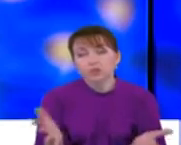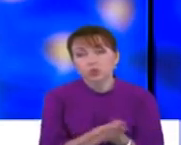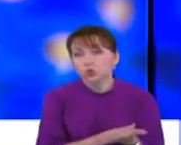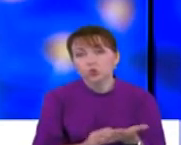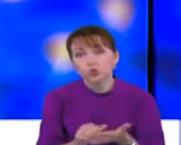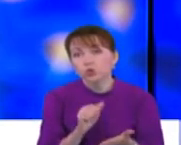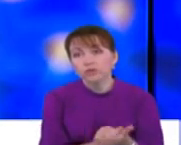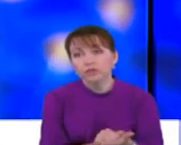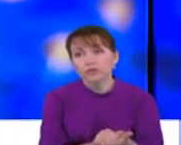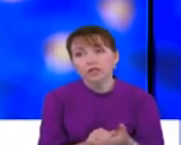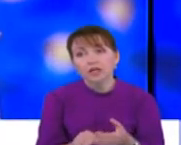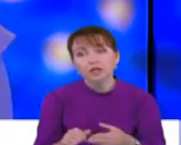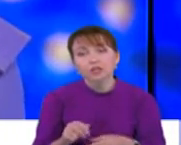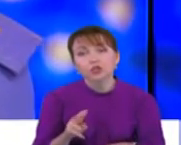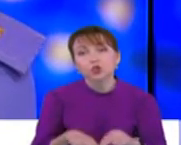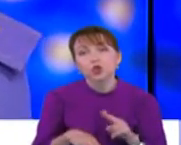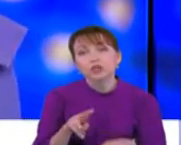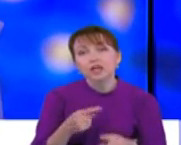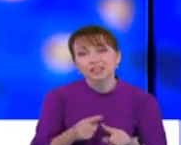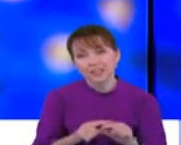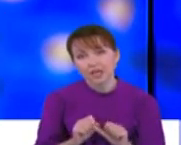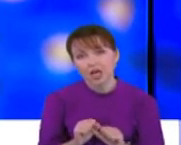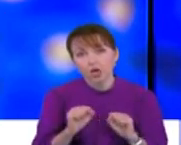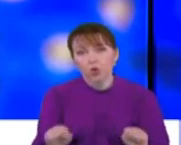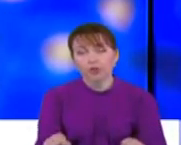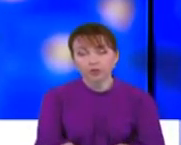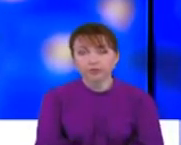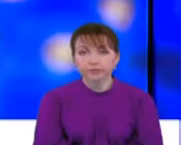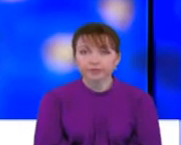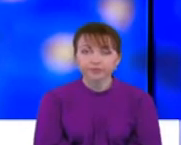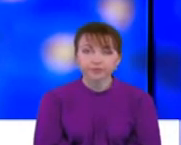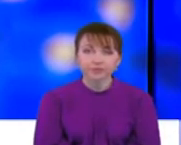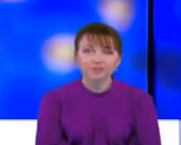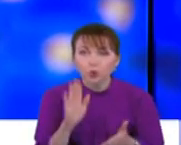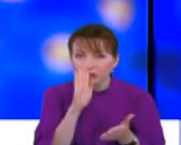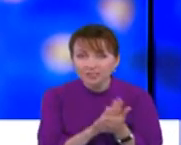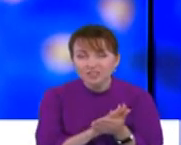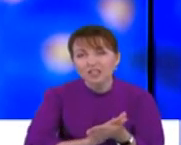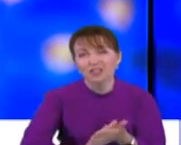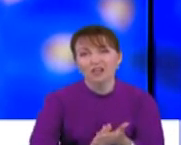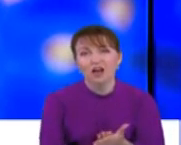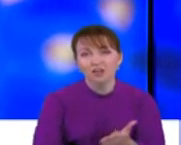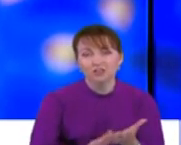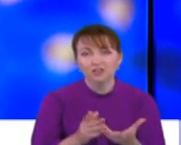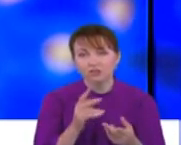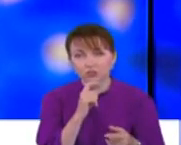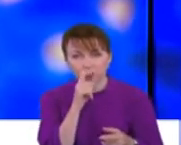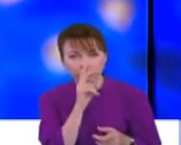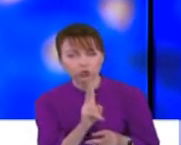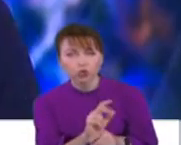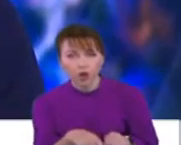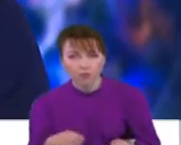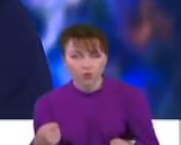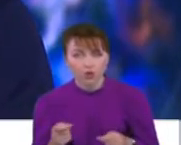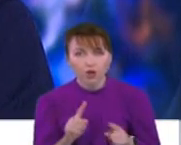зруйновується і сприйняття цієї героїки, якщо хочеш. Ну, насправді так, воно ж затирається, тому що не зрозуміло, хто гальмує, чому не